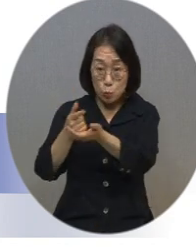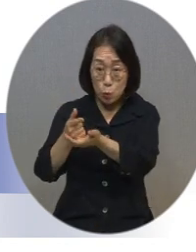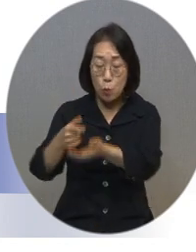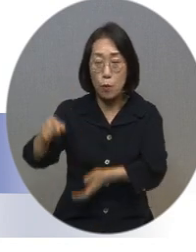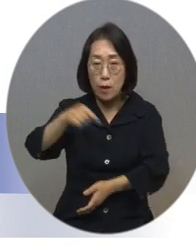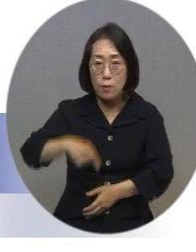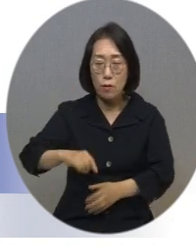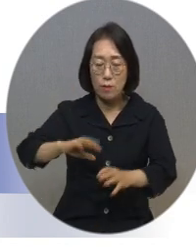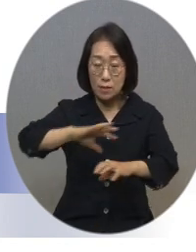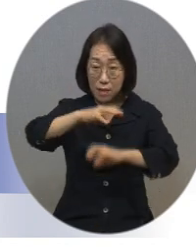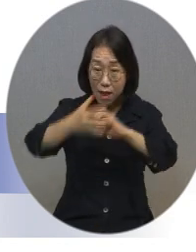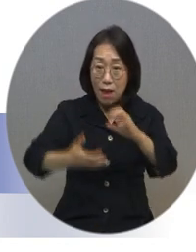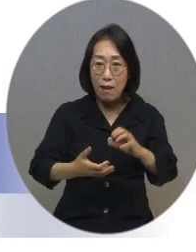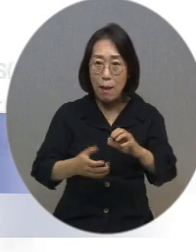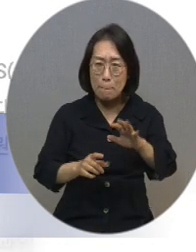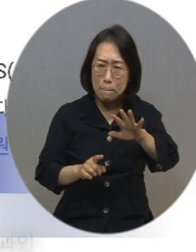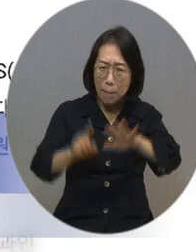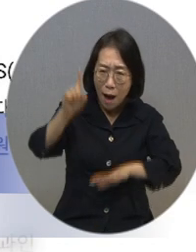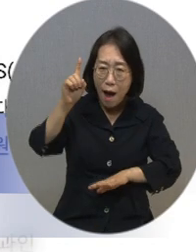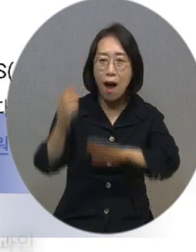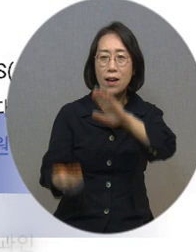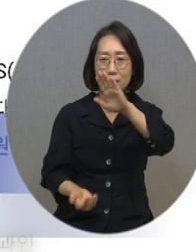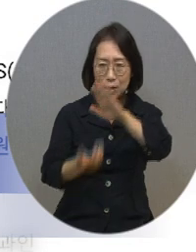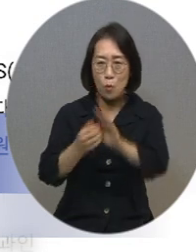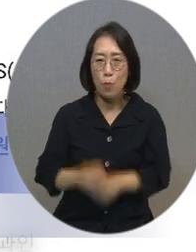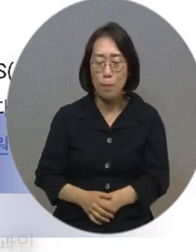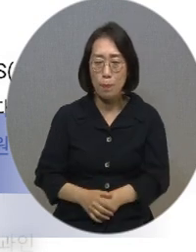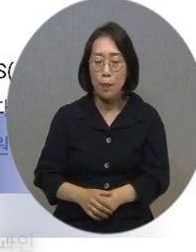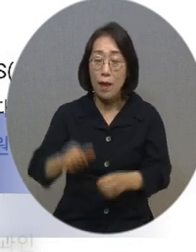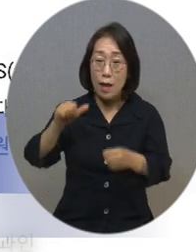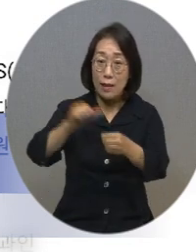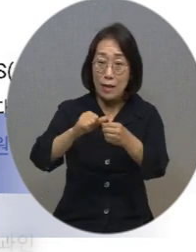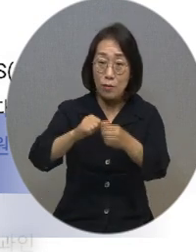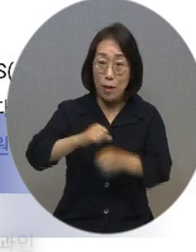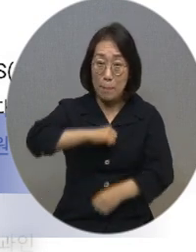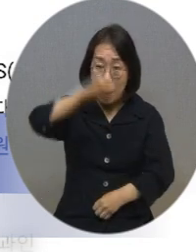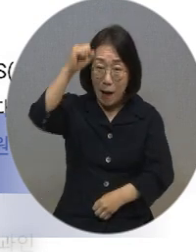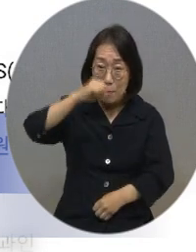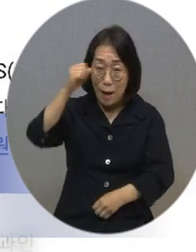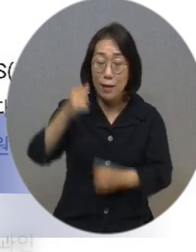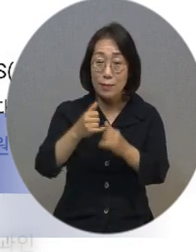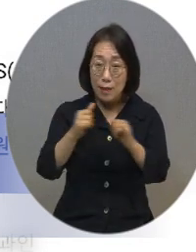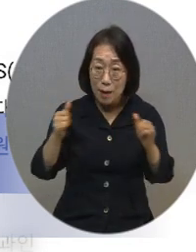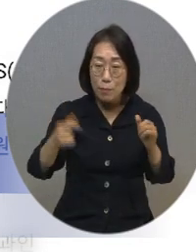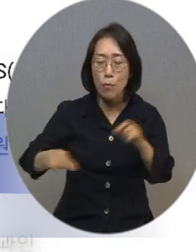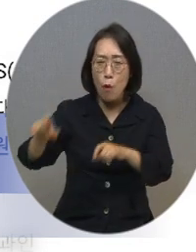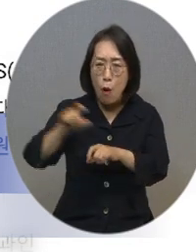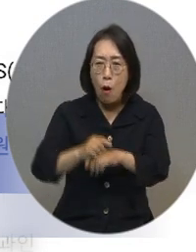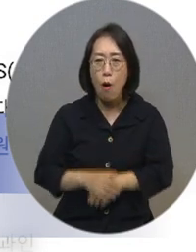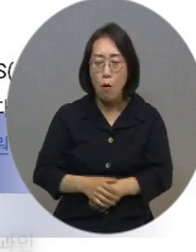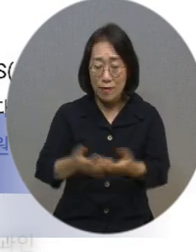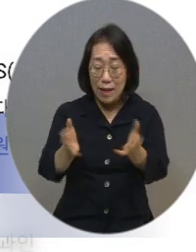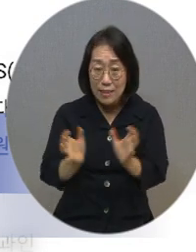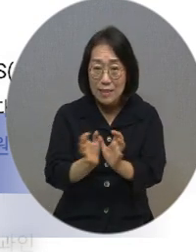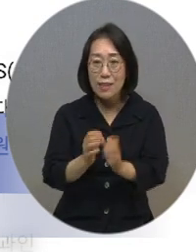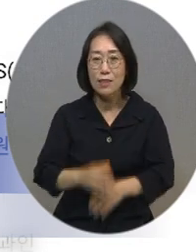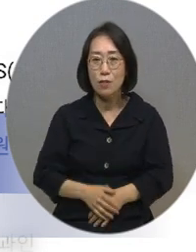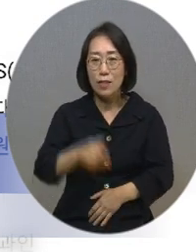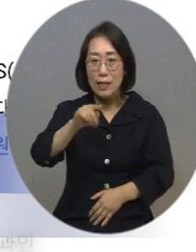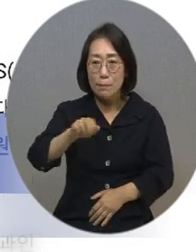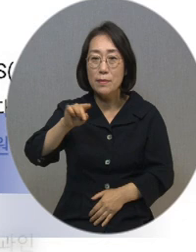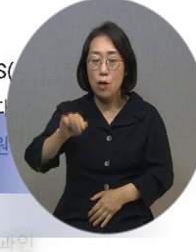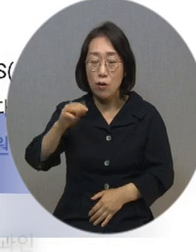신기록을 세웠는데요 오관을 차지한 박진호 선수를 필두로 p5 종목 단체전에 출전한